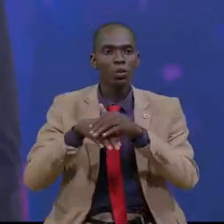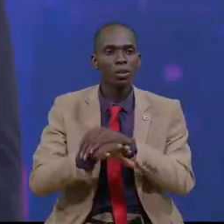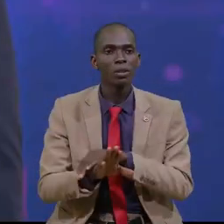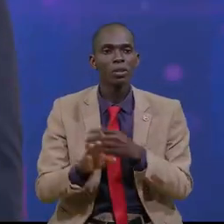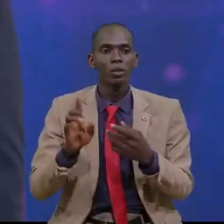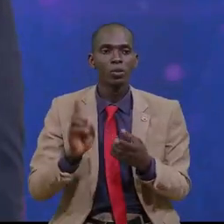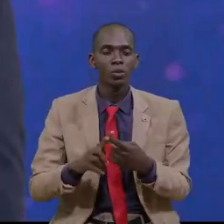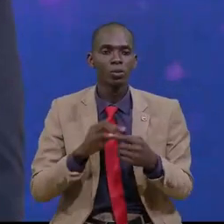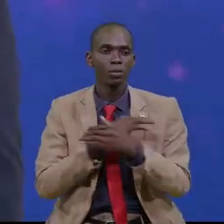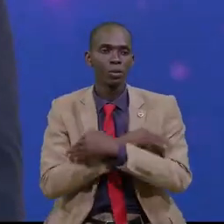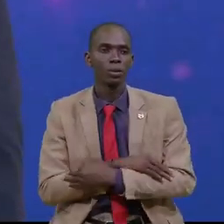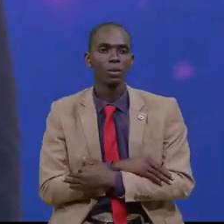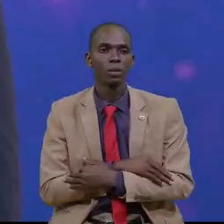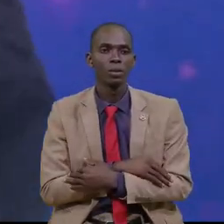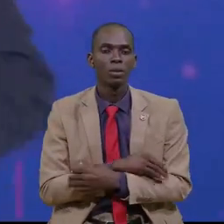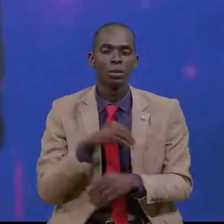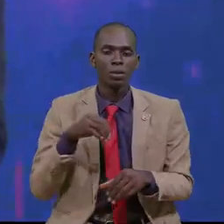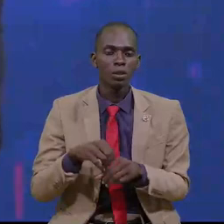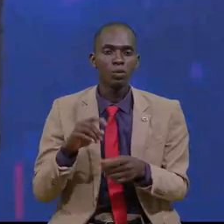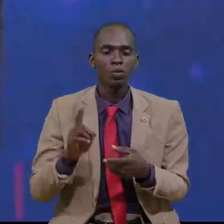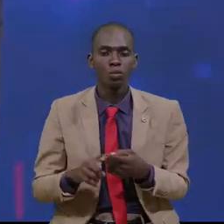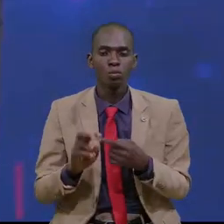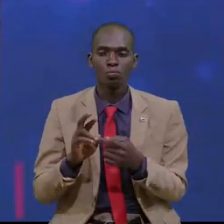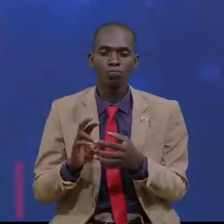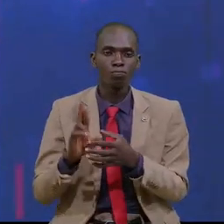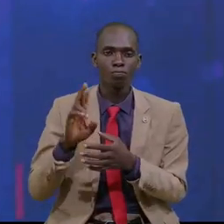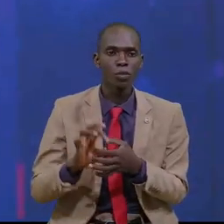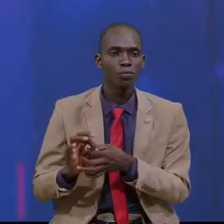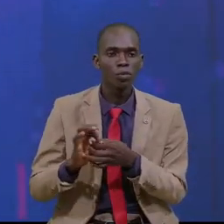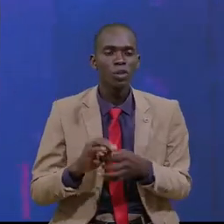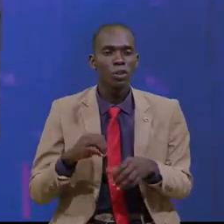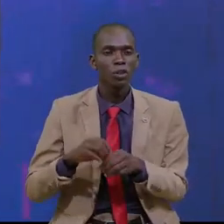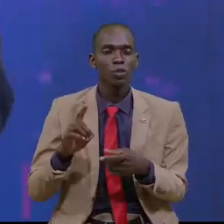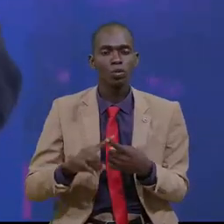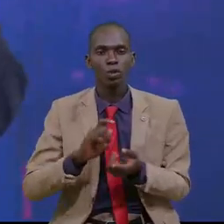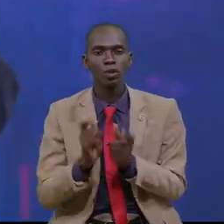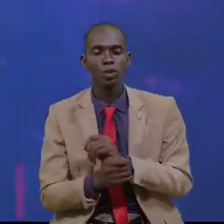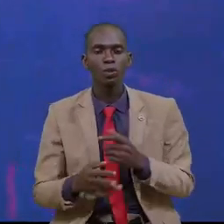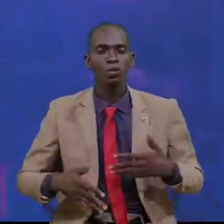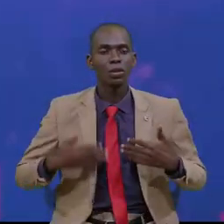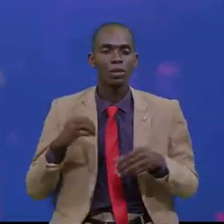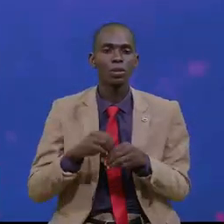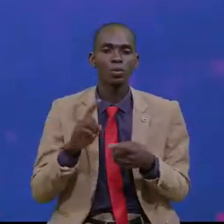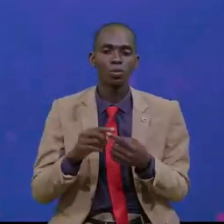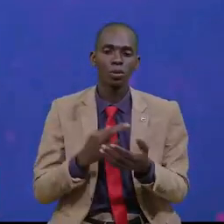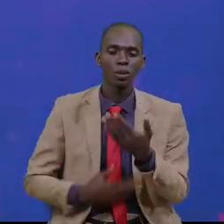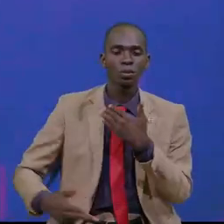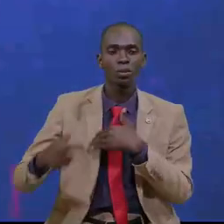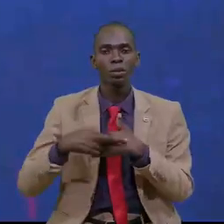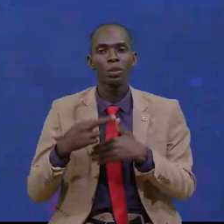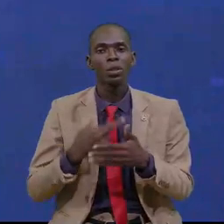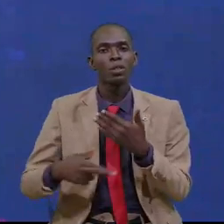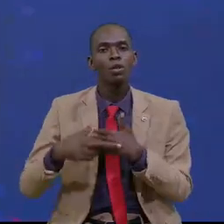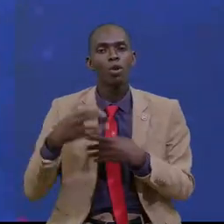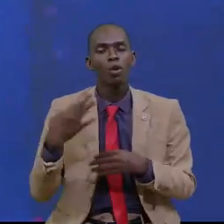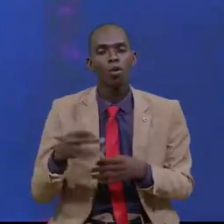nous entrons dans le repos, dans la réconciliation, dans la régénération, dans la restauration,